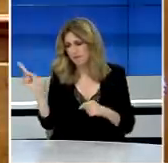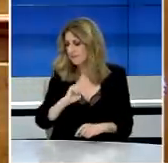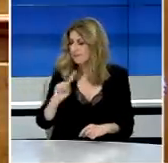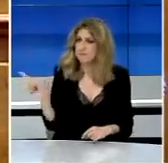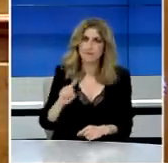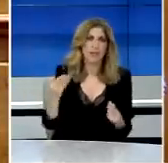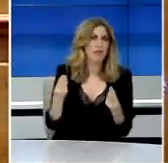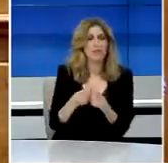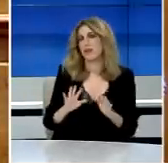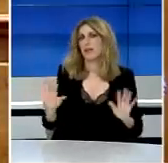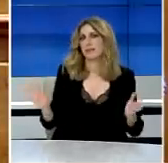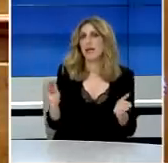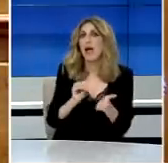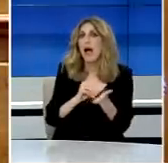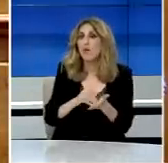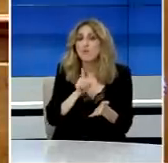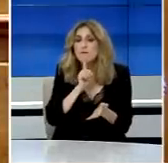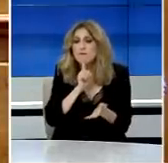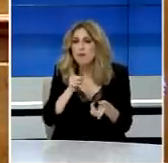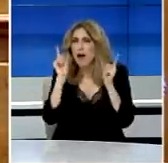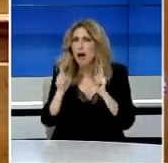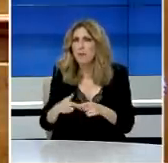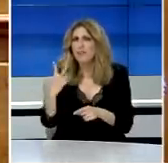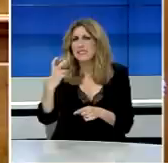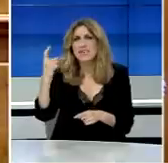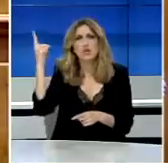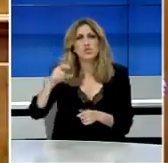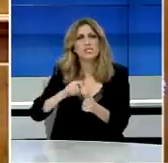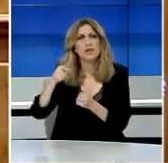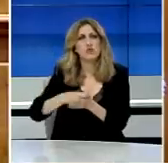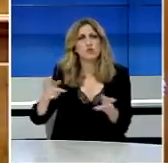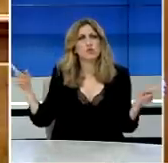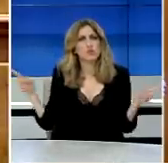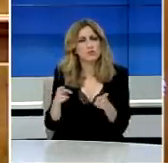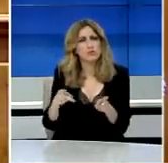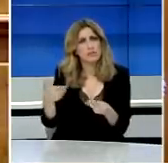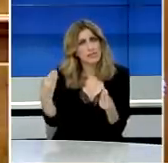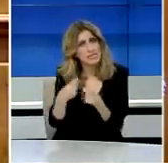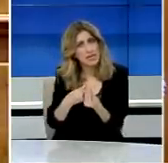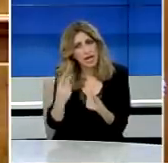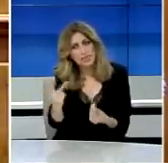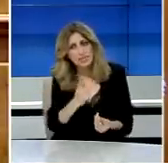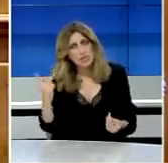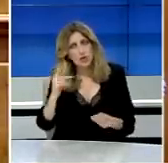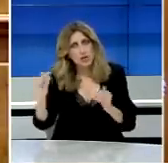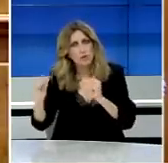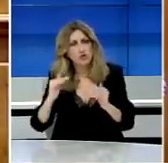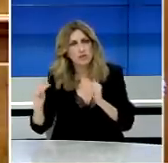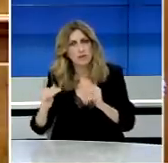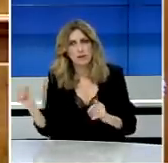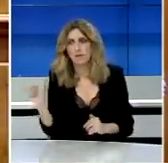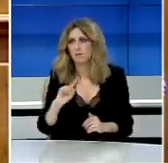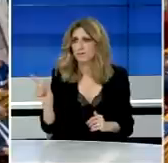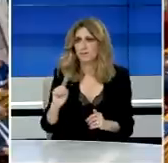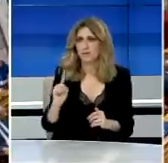πολιτικές με κοινωνικό πρόσημο. Γιατί ανεξαρτήτως αν κάποιος θεωρεί ότι είναι δεξιός, αριστερός ή κεντρός, το κρίσιμο σημείο είναι